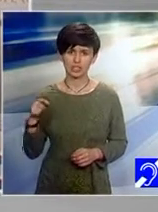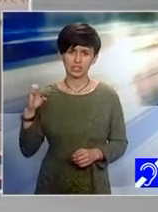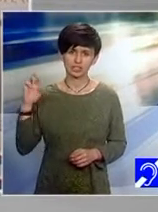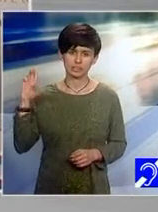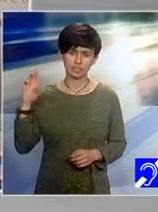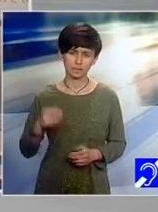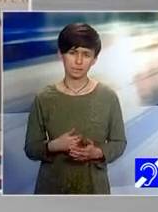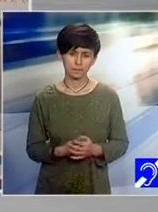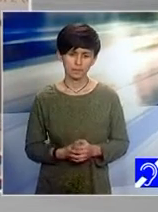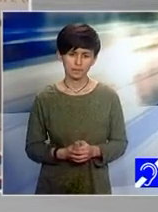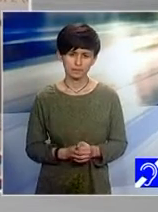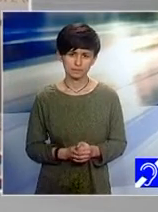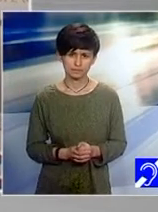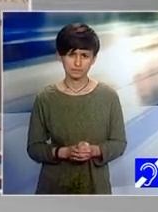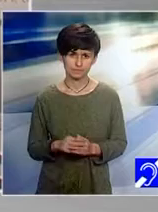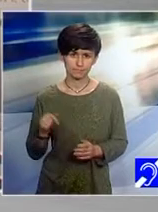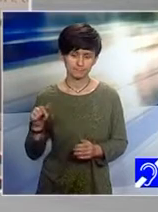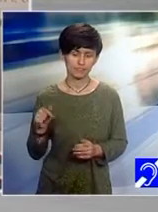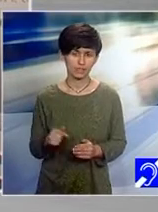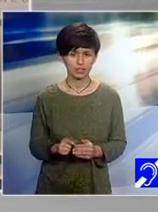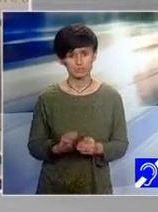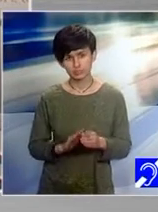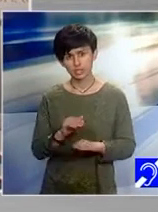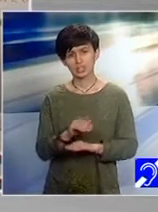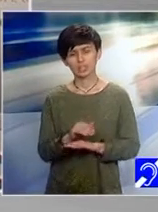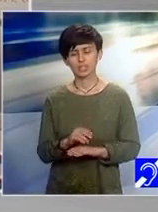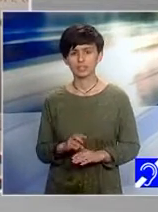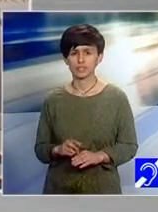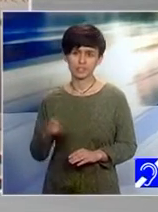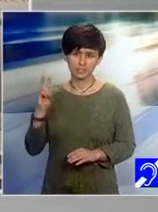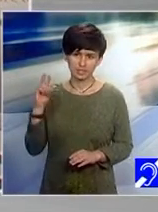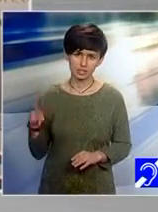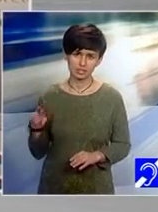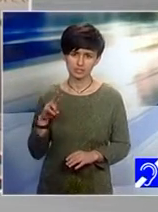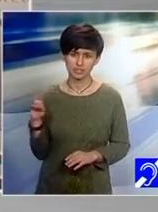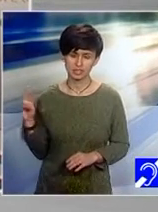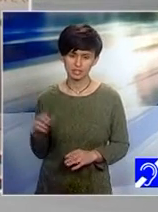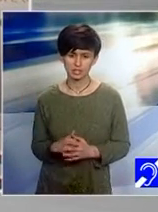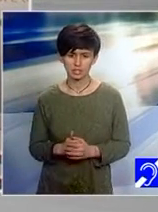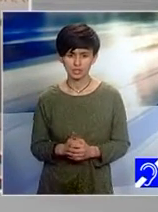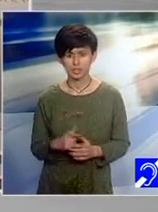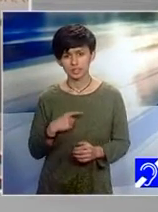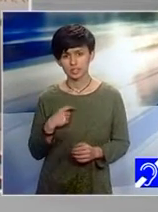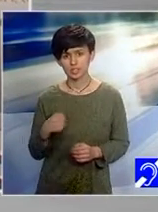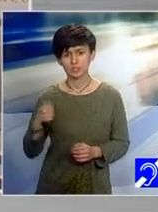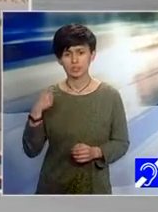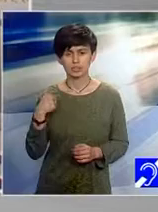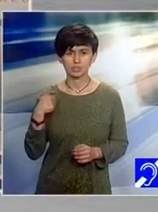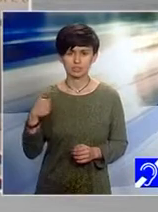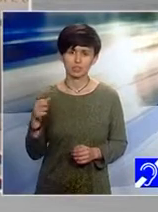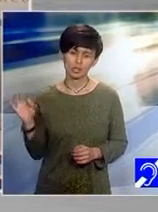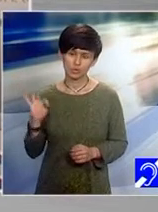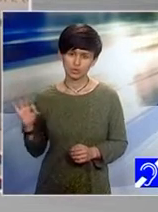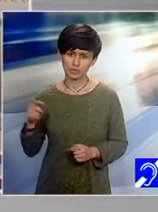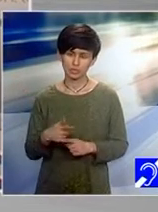fost sanctificați. Există 1,5 milioane de sanctificați sfinți.